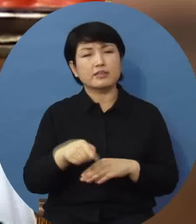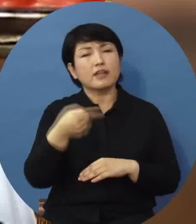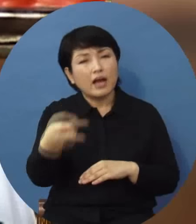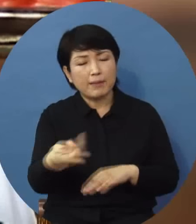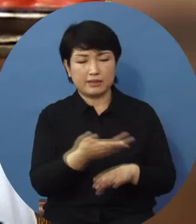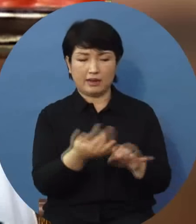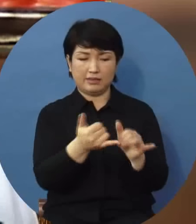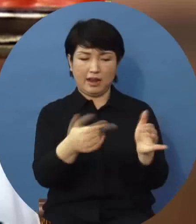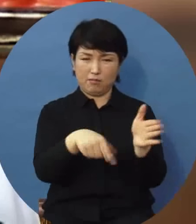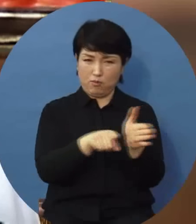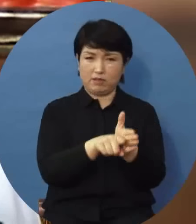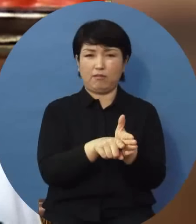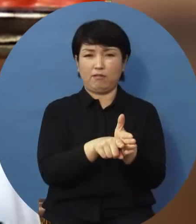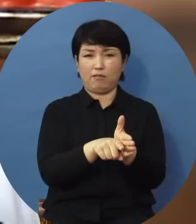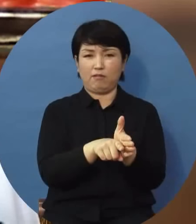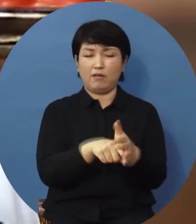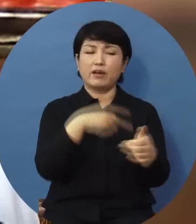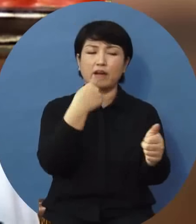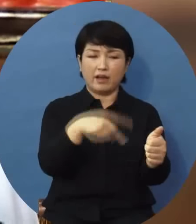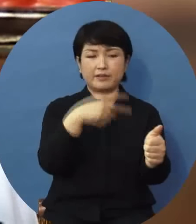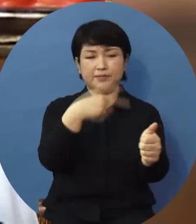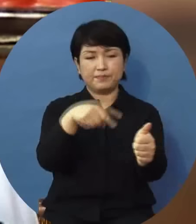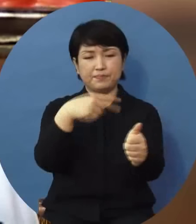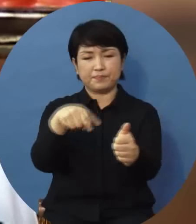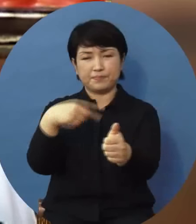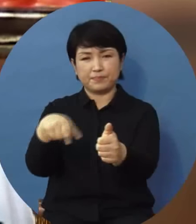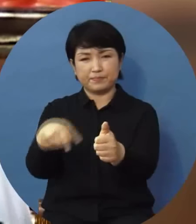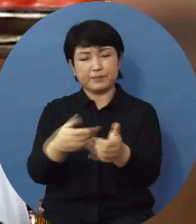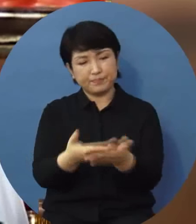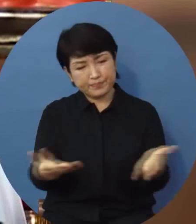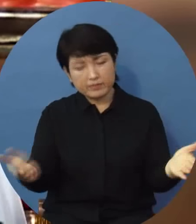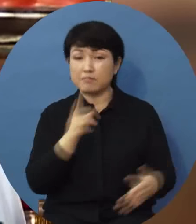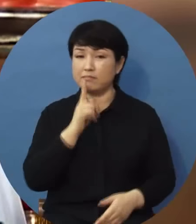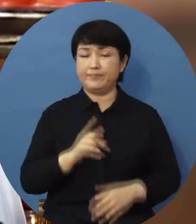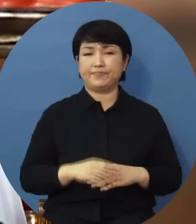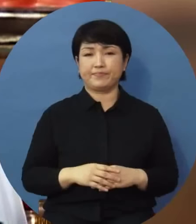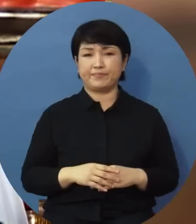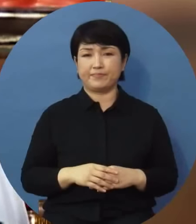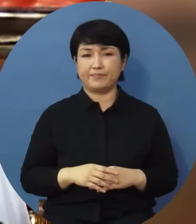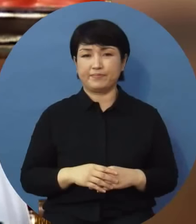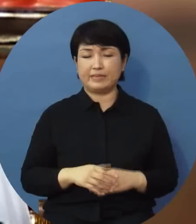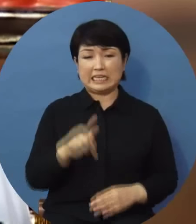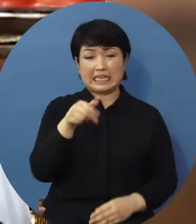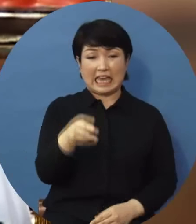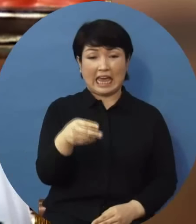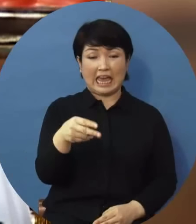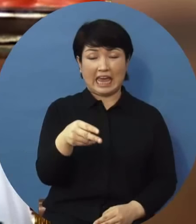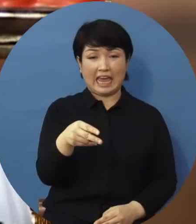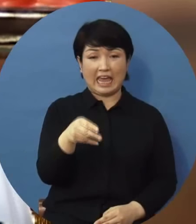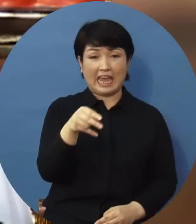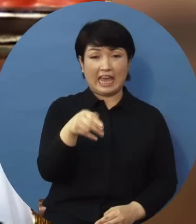남을 위해서 다른 사람을 위해서 가르침을 편다 이렇게 말할 수 있어. 개당한다.